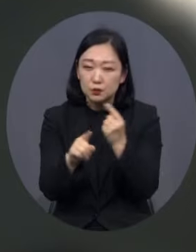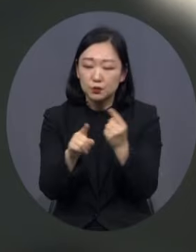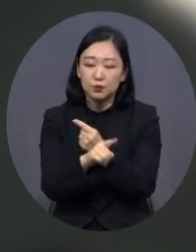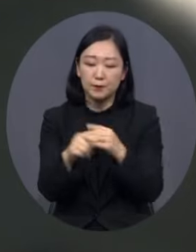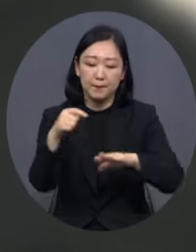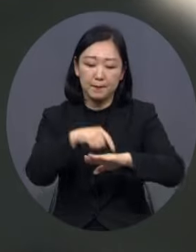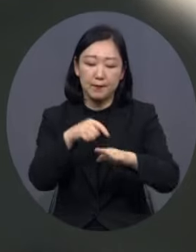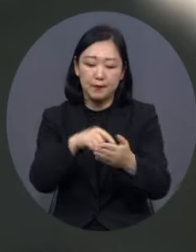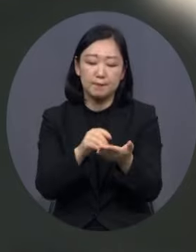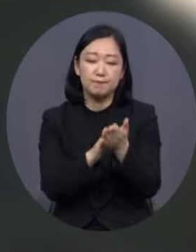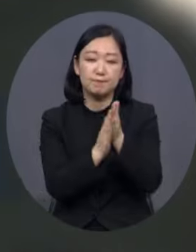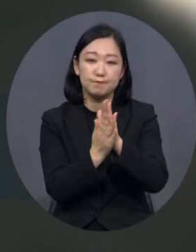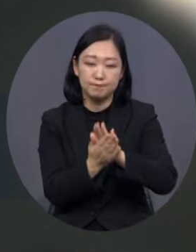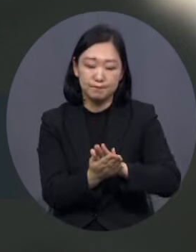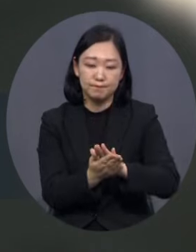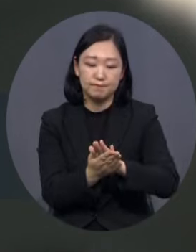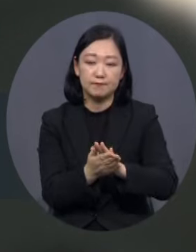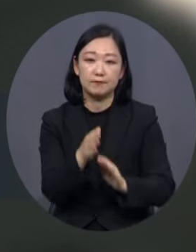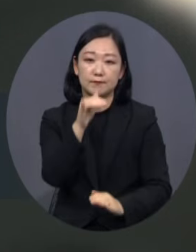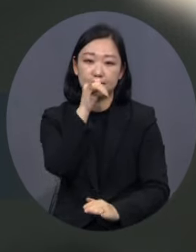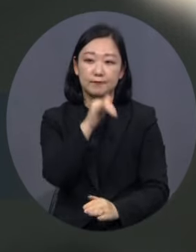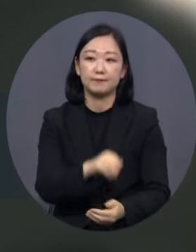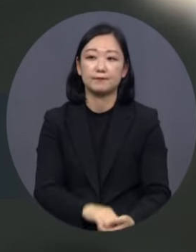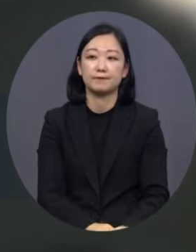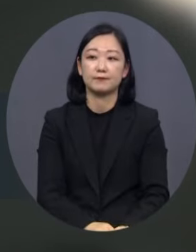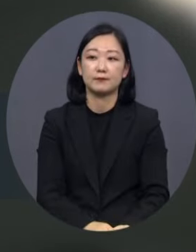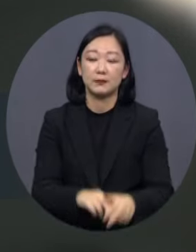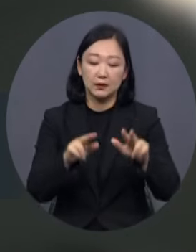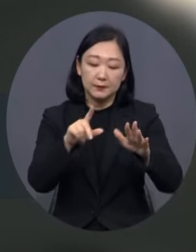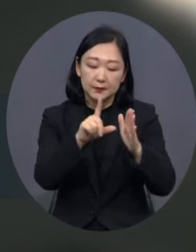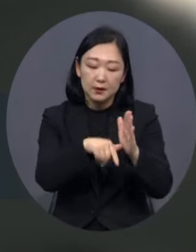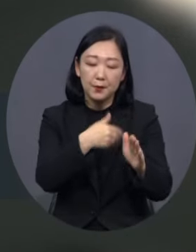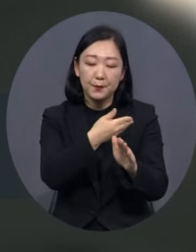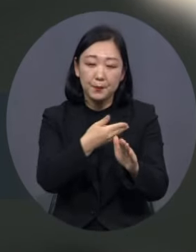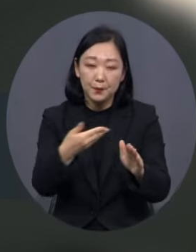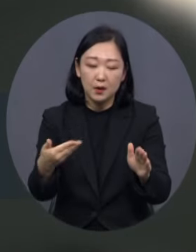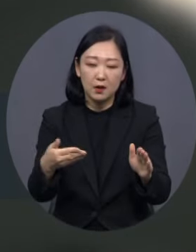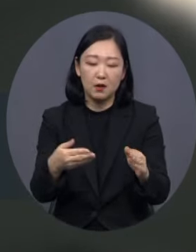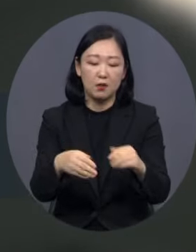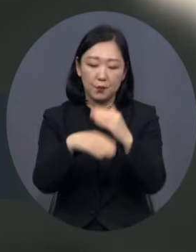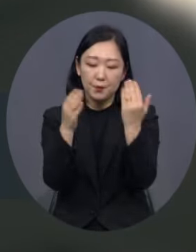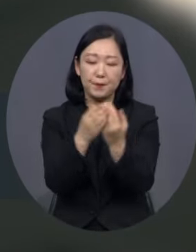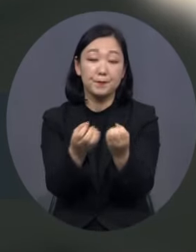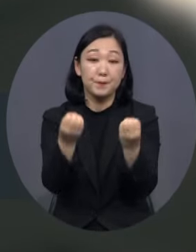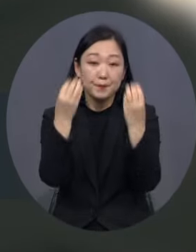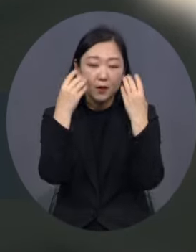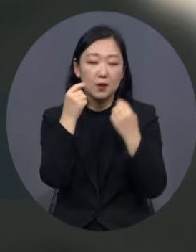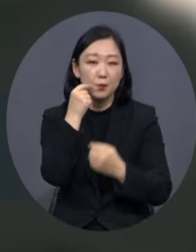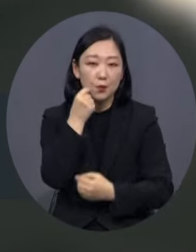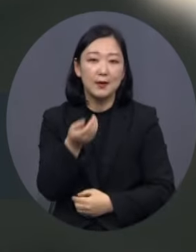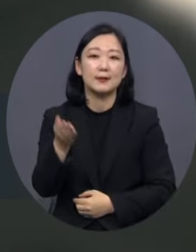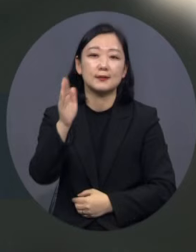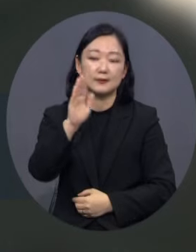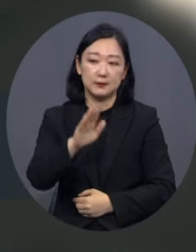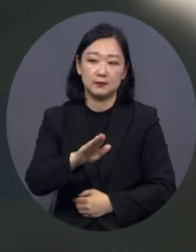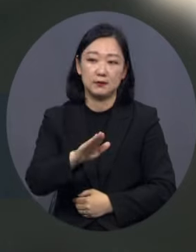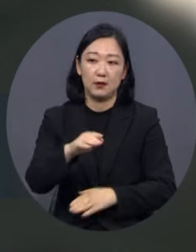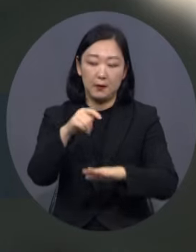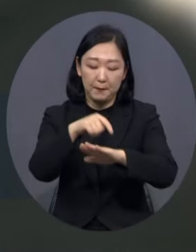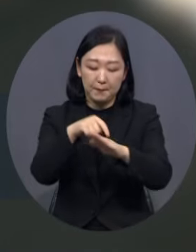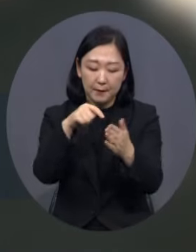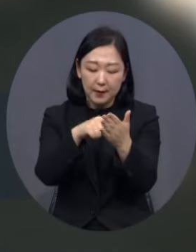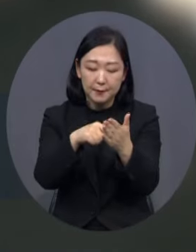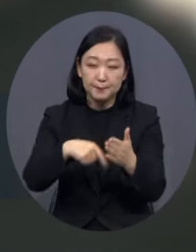했습니다 지금 시간이 오래돼서 그거는 잊어버릴 수 없지만 그 마음속에